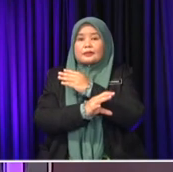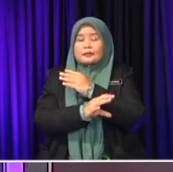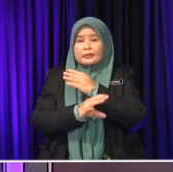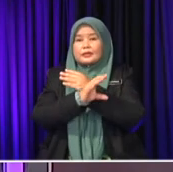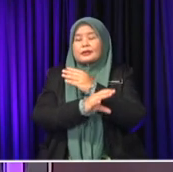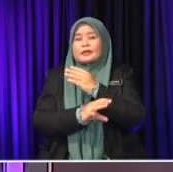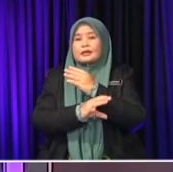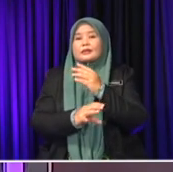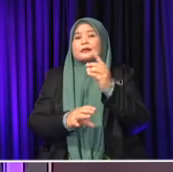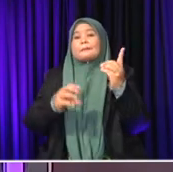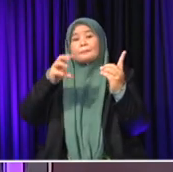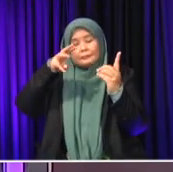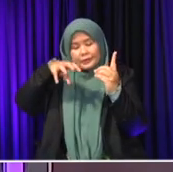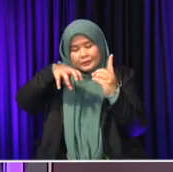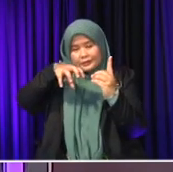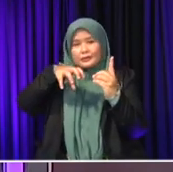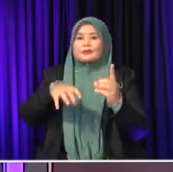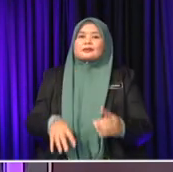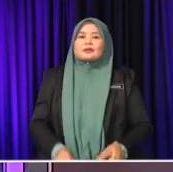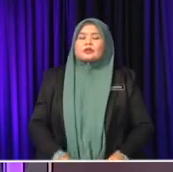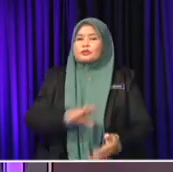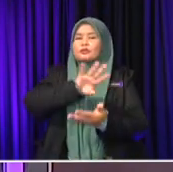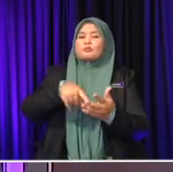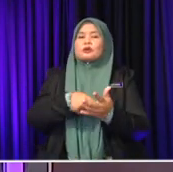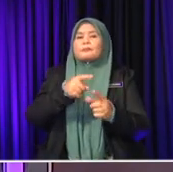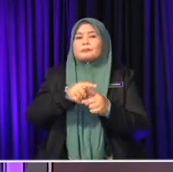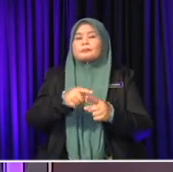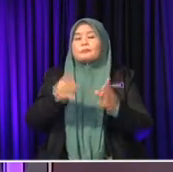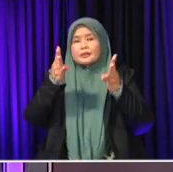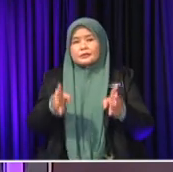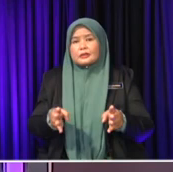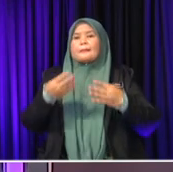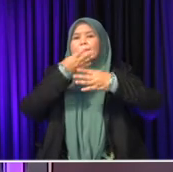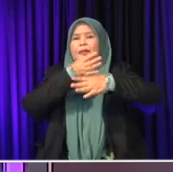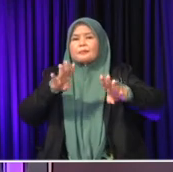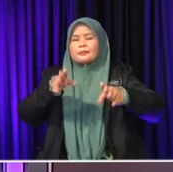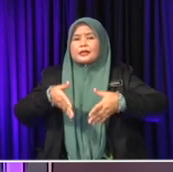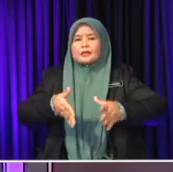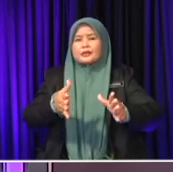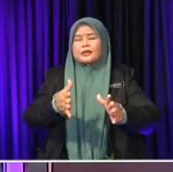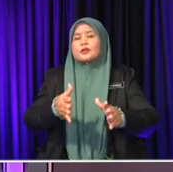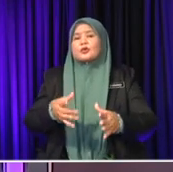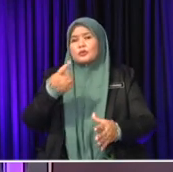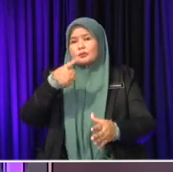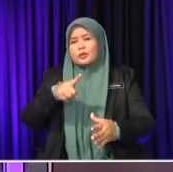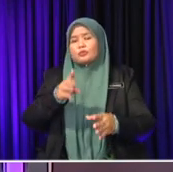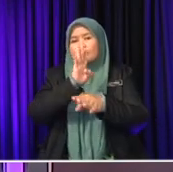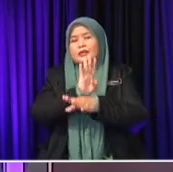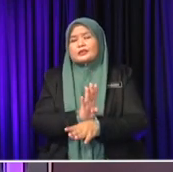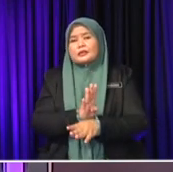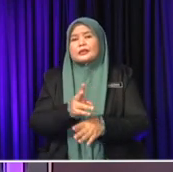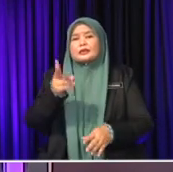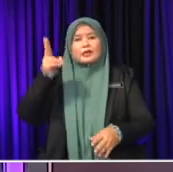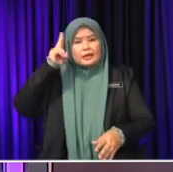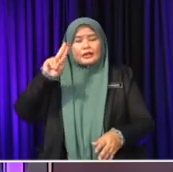semua bangsa bebas menjalankan atau pembalasan budaya dan agama masing-masing dan